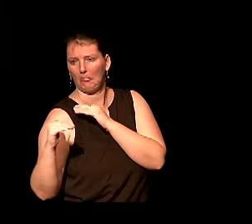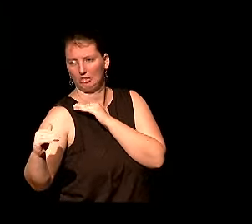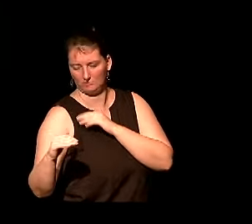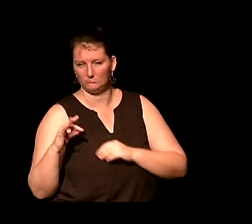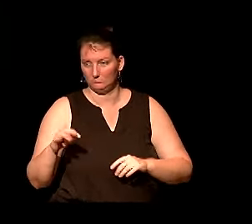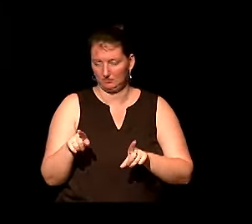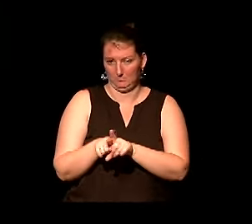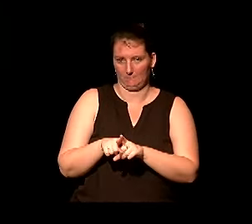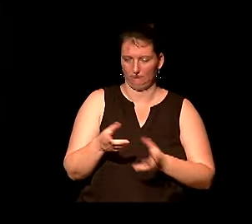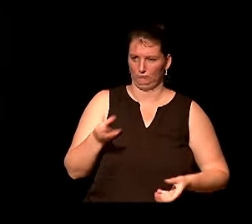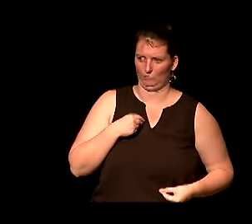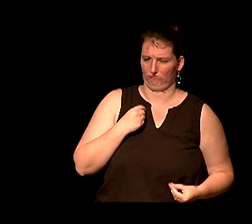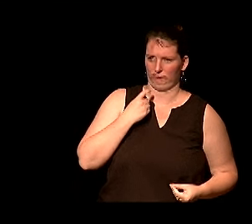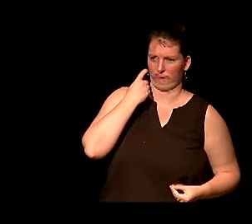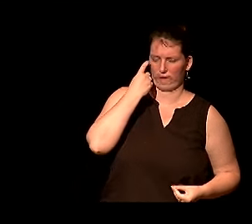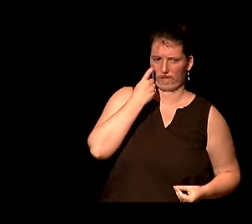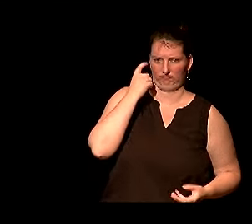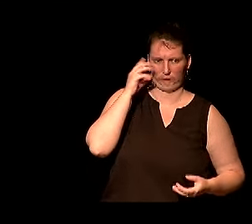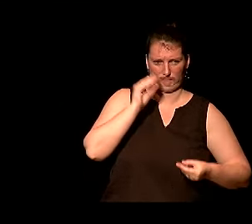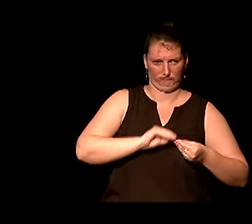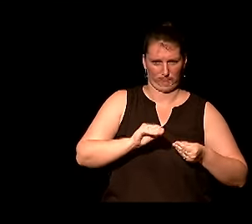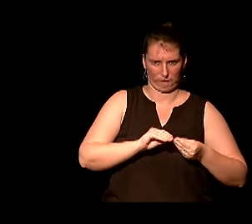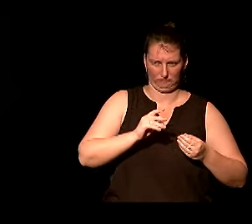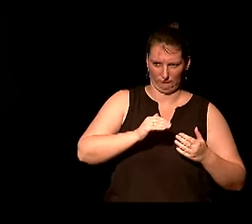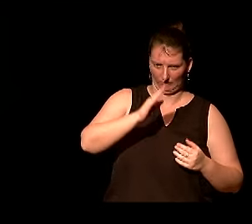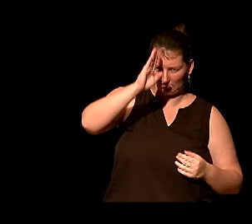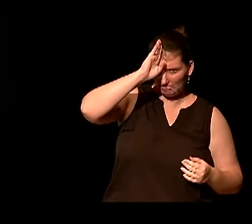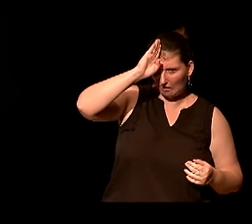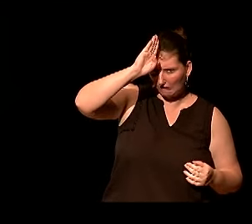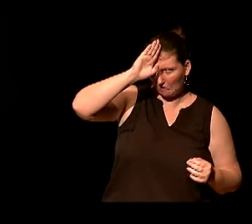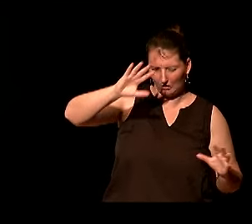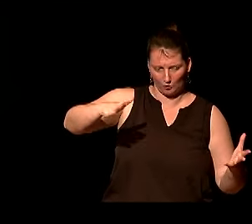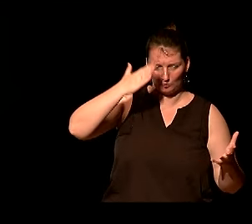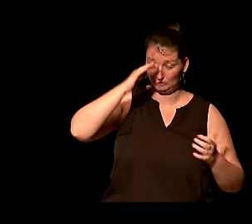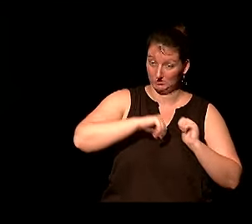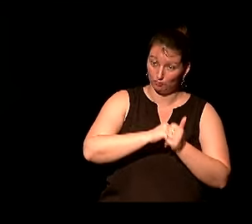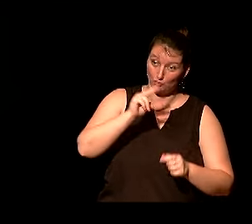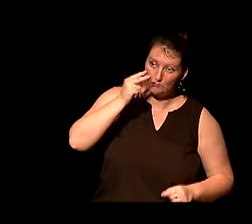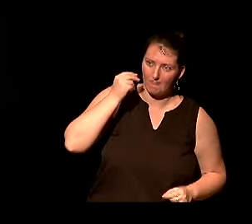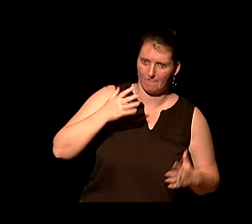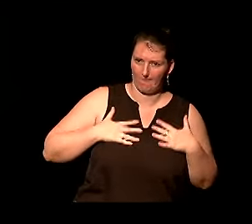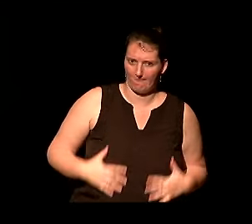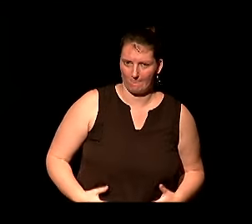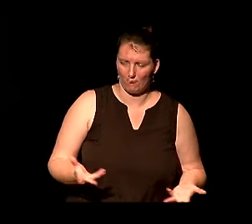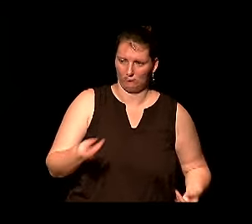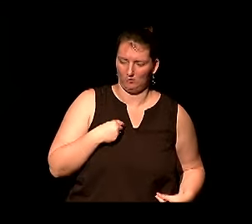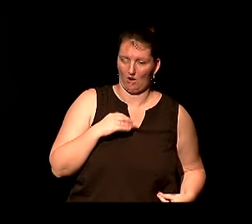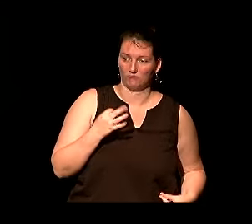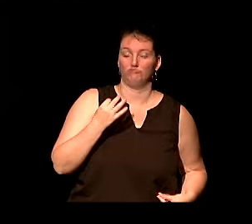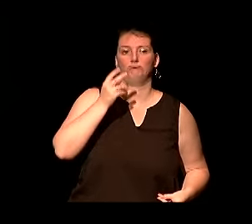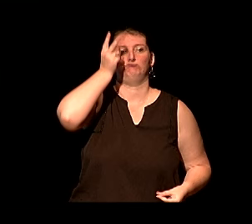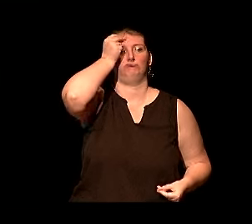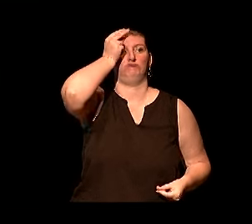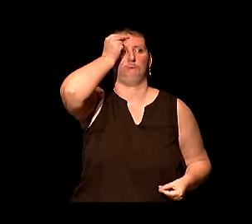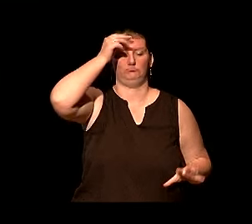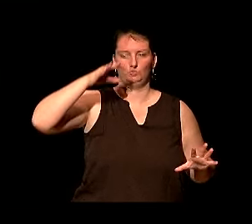l'échelle de ce qu'on est en train de voir. En fait, seul le corps humain permet de donner une échelle à un paysage qui, s'il n'y avait pas l'humain, par exemple s'il n'y